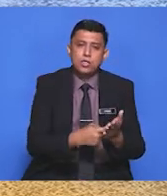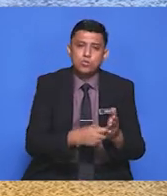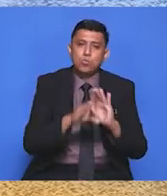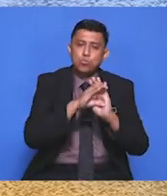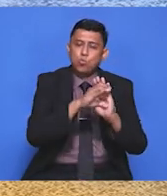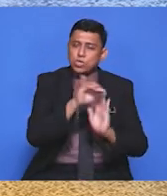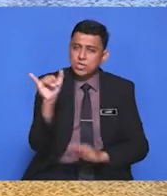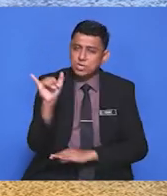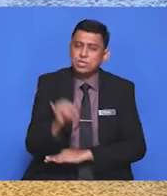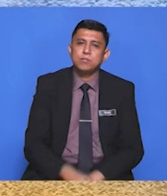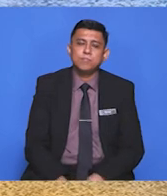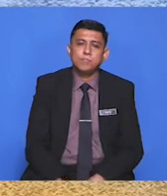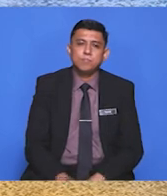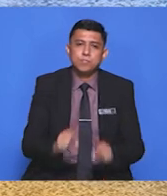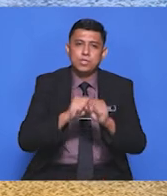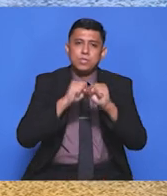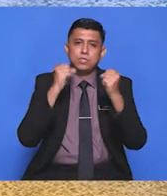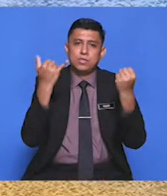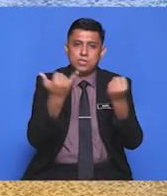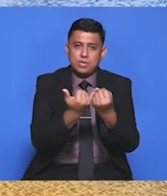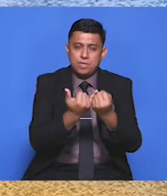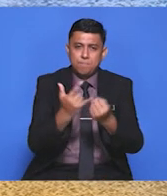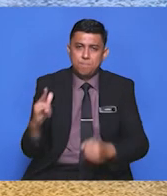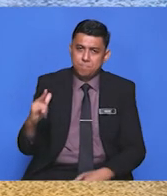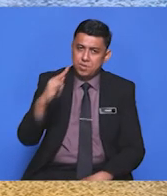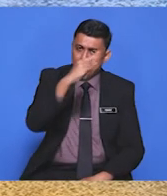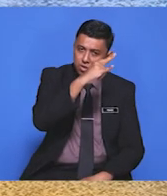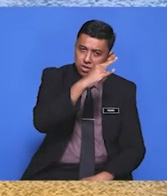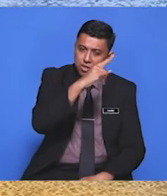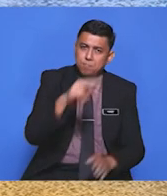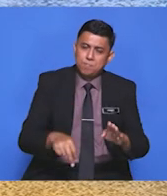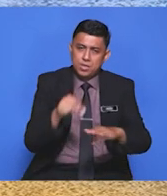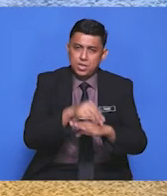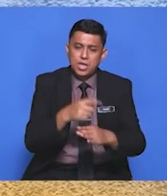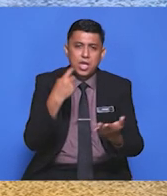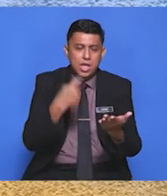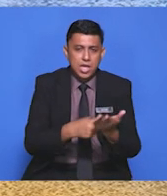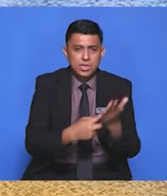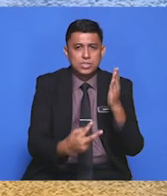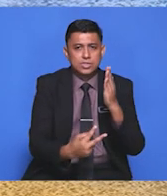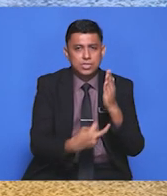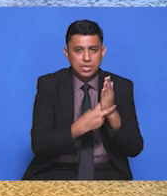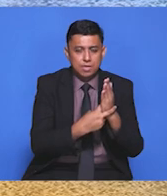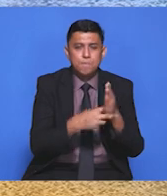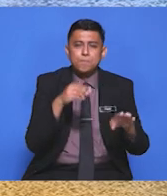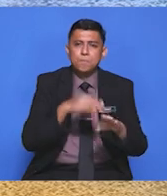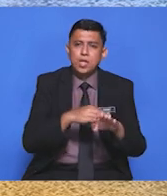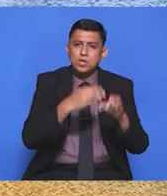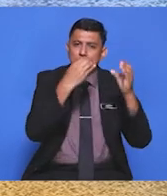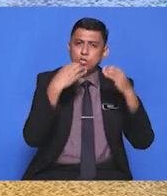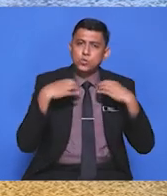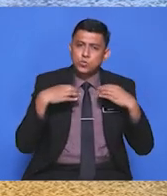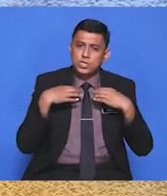Contohnya, syarikat penerbangan akan menaikkan harga tiket pada musim cuti atau pada